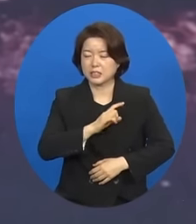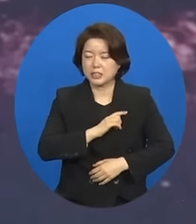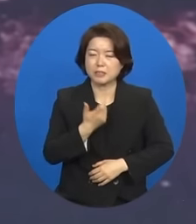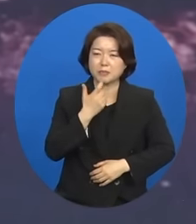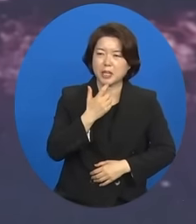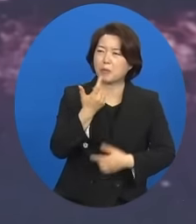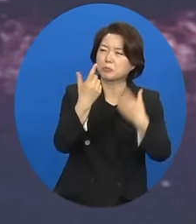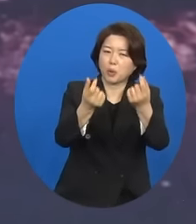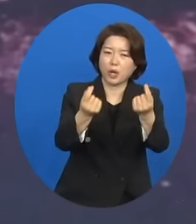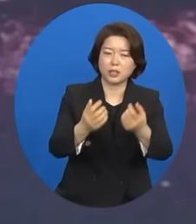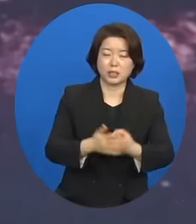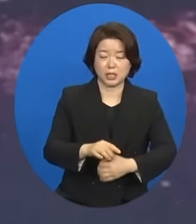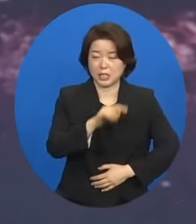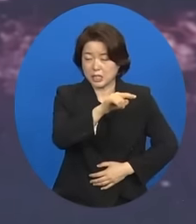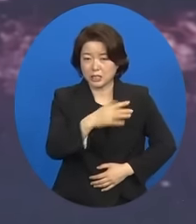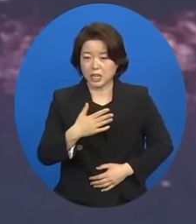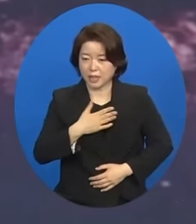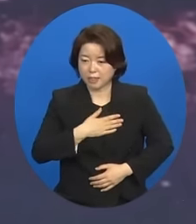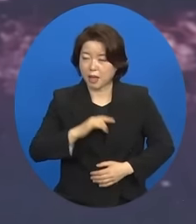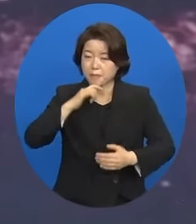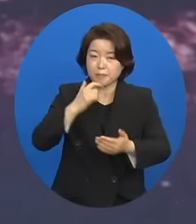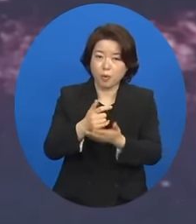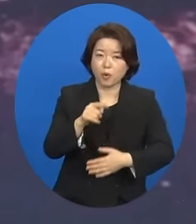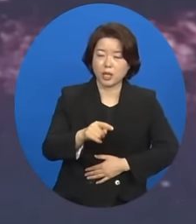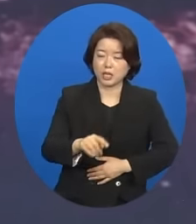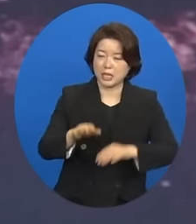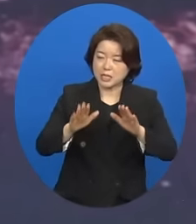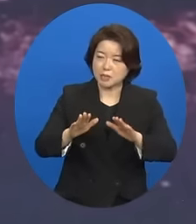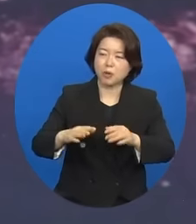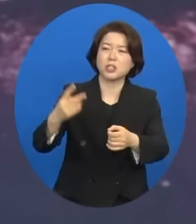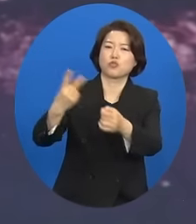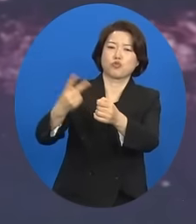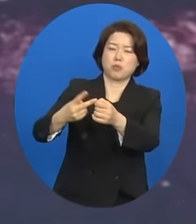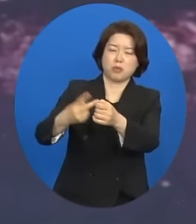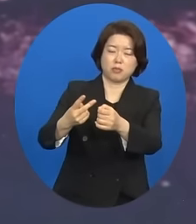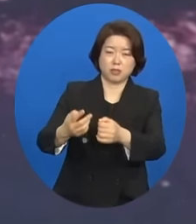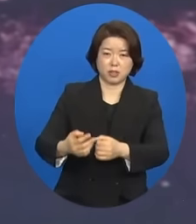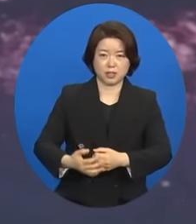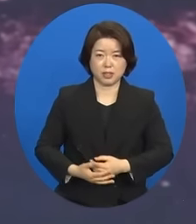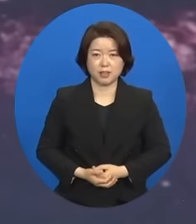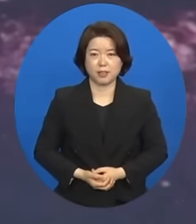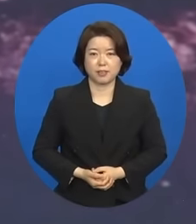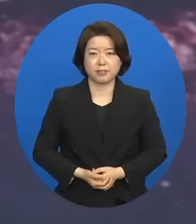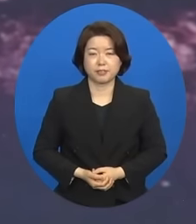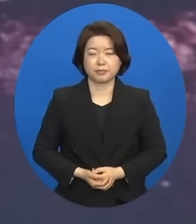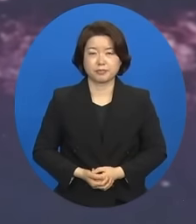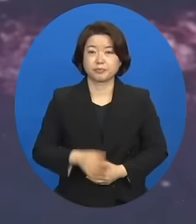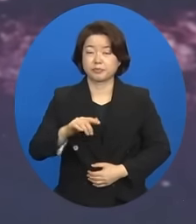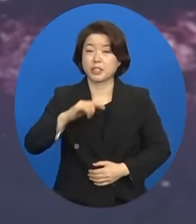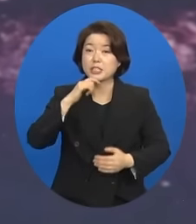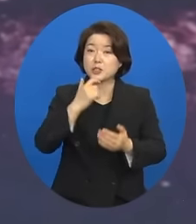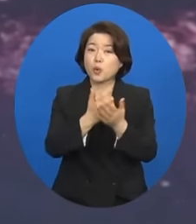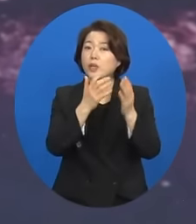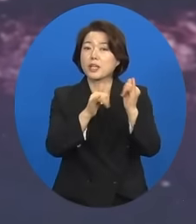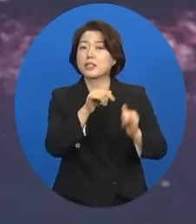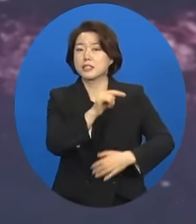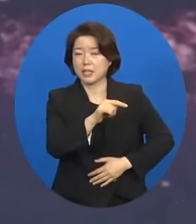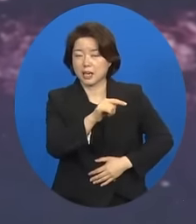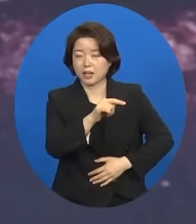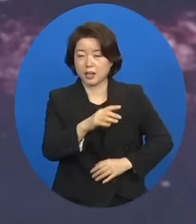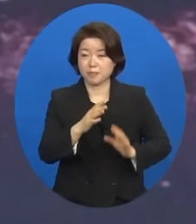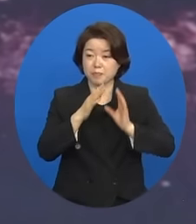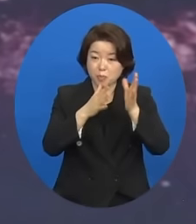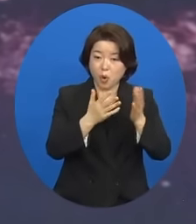아니하니이까 그가 나를 속임이 이번이 두 번째입니다 그 속이는 자가 속임을